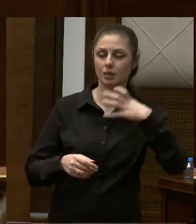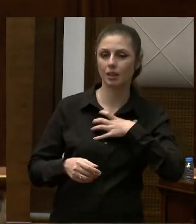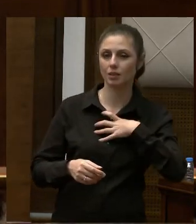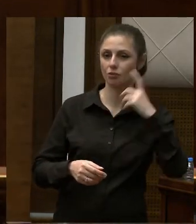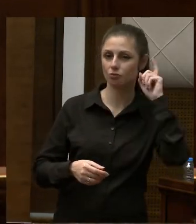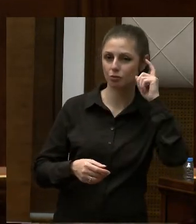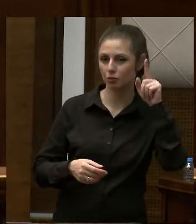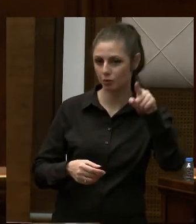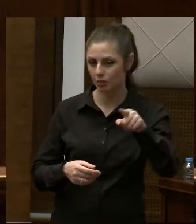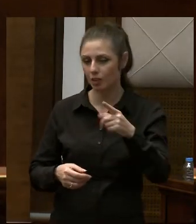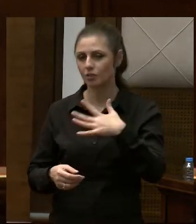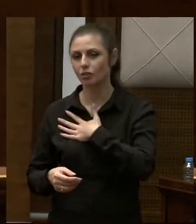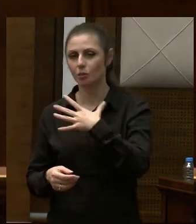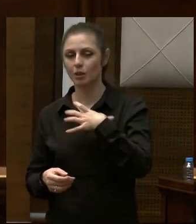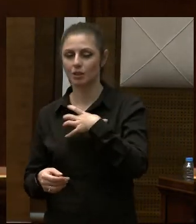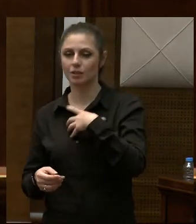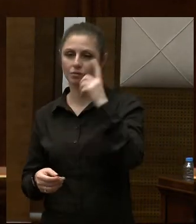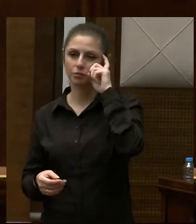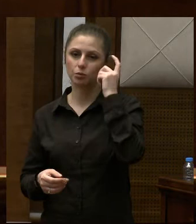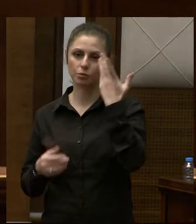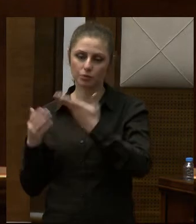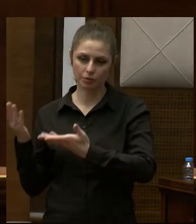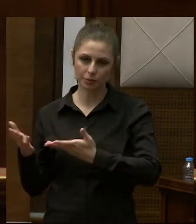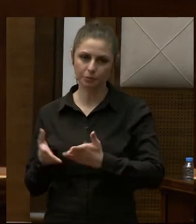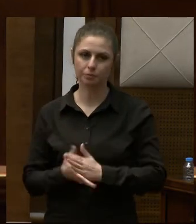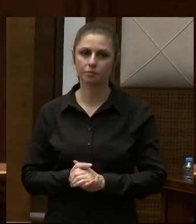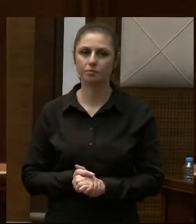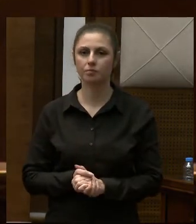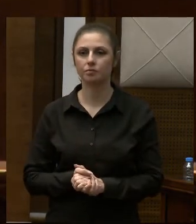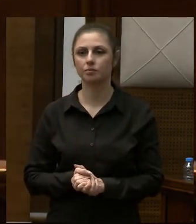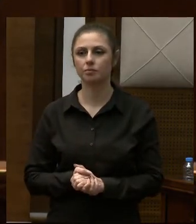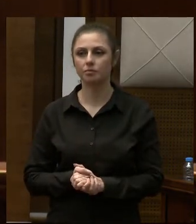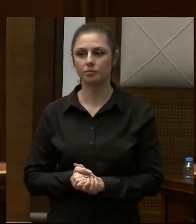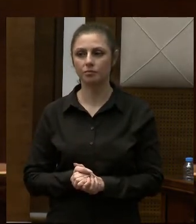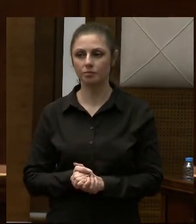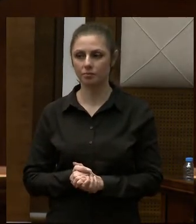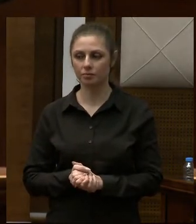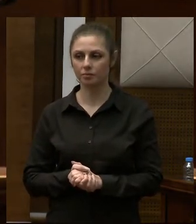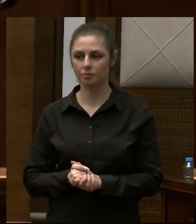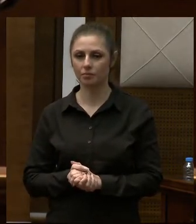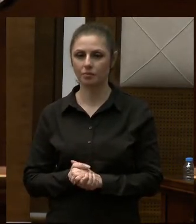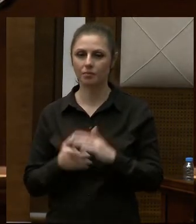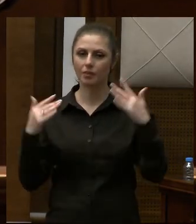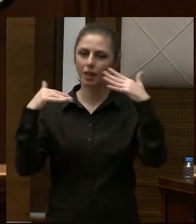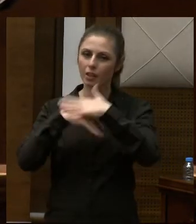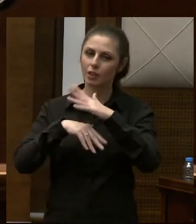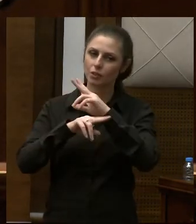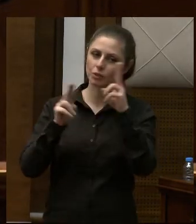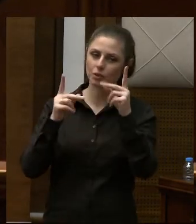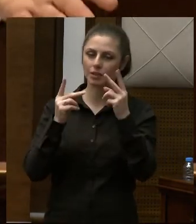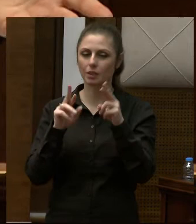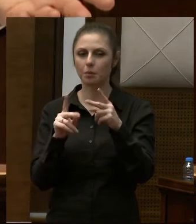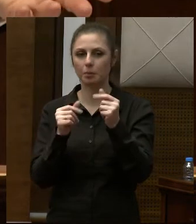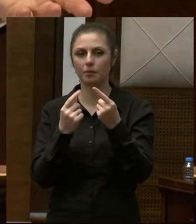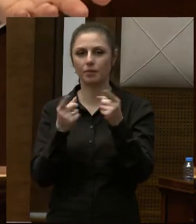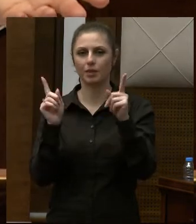partinin başarılılığını savunacaksın. Onun dışında başka bir şeyi beklemek, düşünmek geceyle gündüz gibi bir farklılık yaratır.